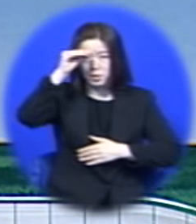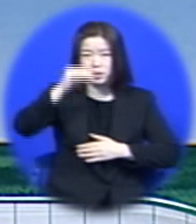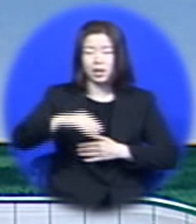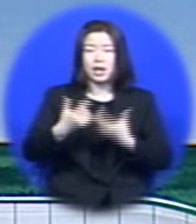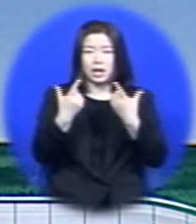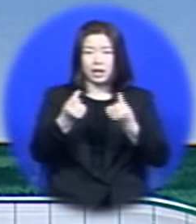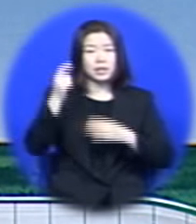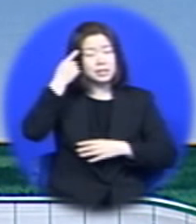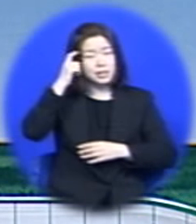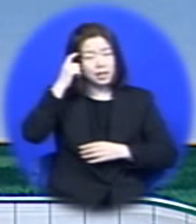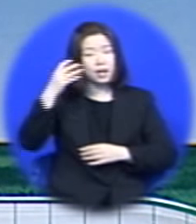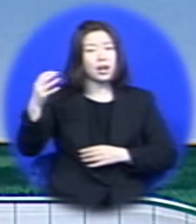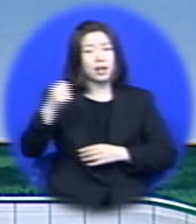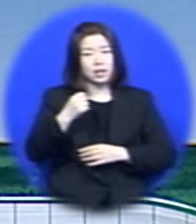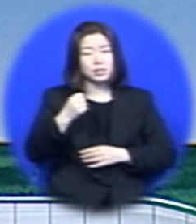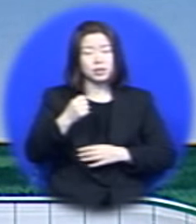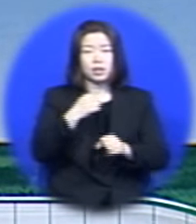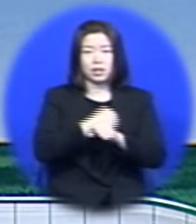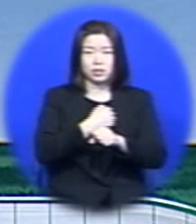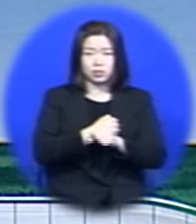같은 생각을 품게 하시고,